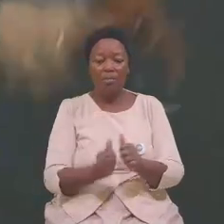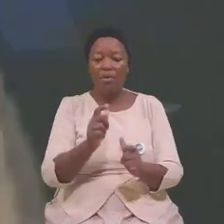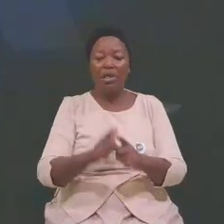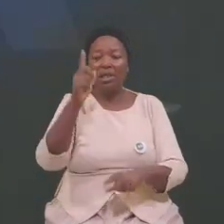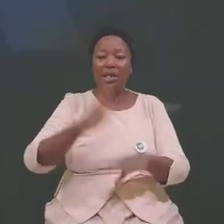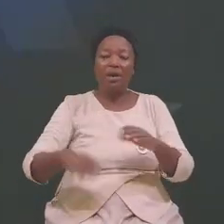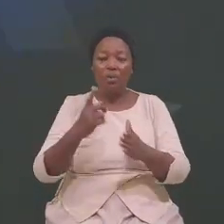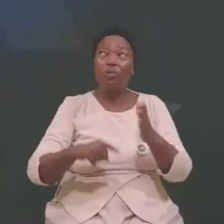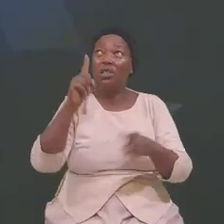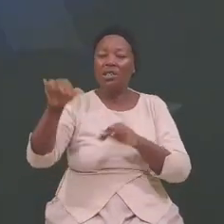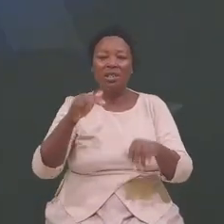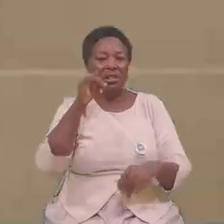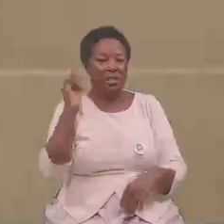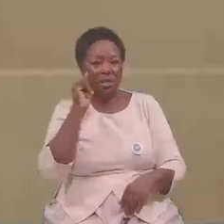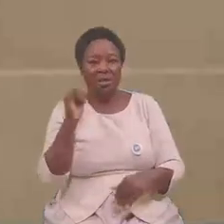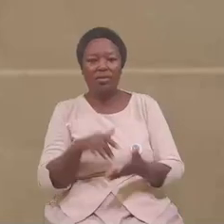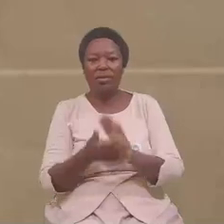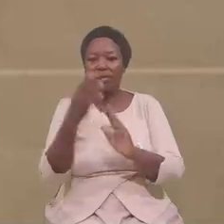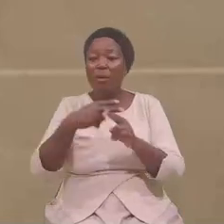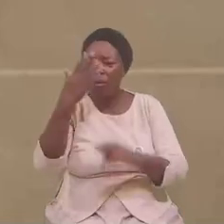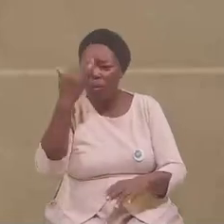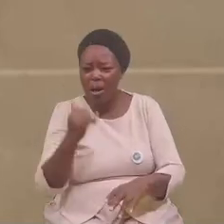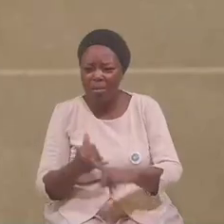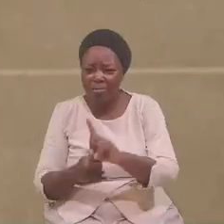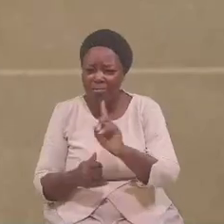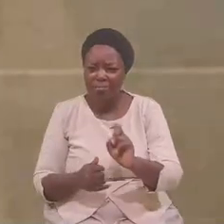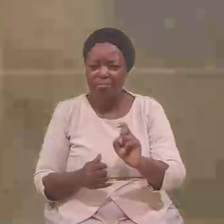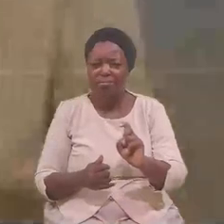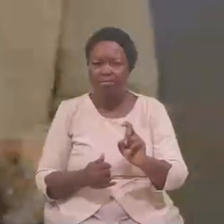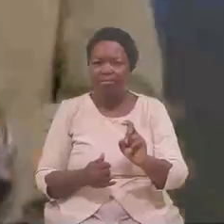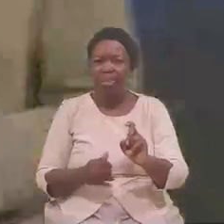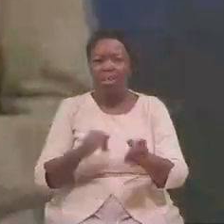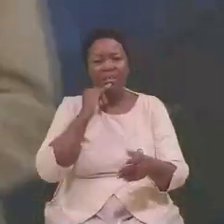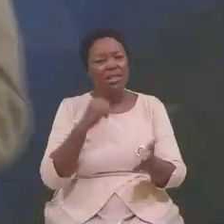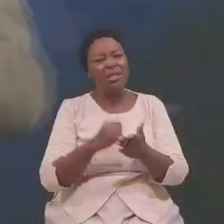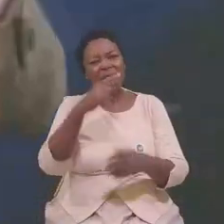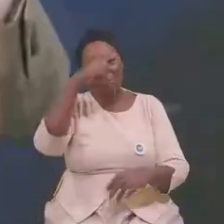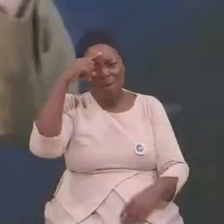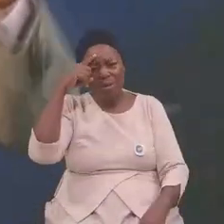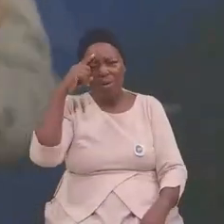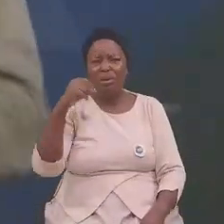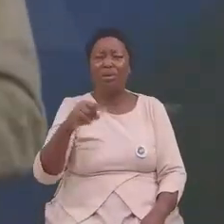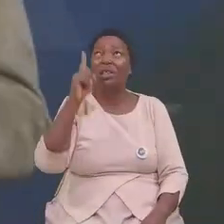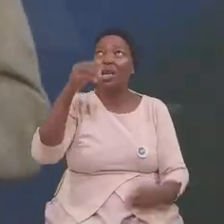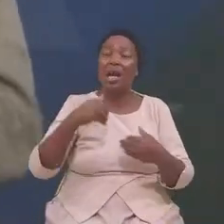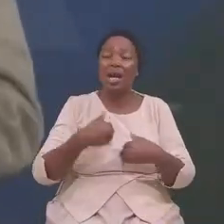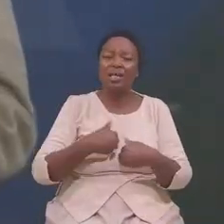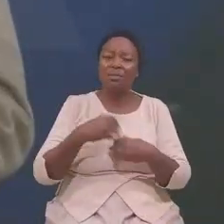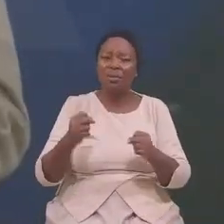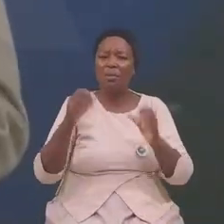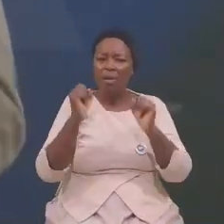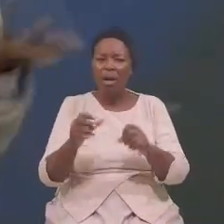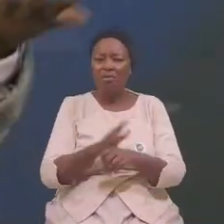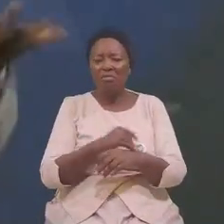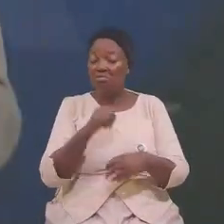hier. Pourquoi? Est-ce que c'est parce que il devient plus puissant? Non, pas réellement. Il